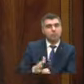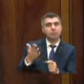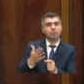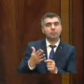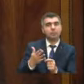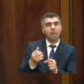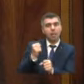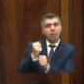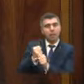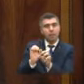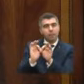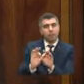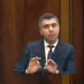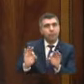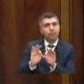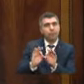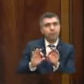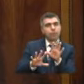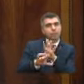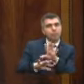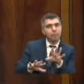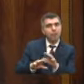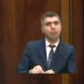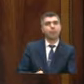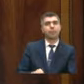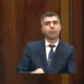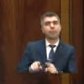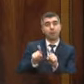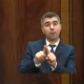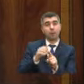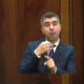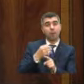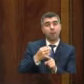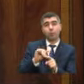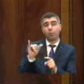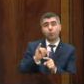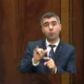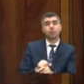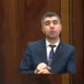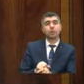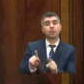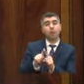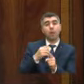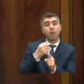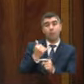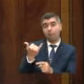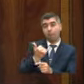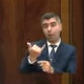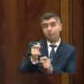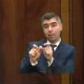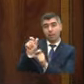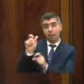وغياب العداله الاجتماعيه. حنا في دائره اليسار نعتبر الاولويات هي كالتالي: ان ترجعوا الثقه المواطن المغربي في